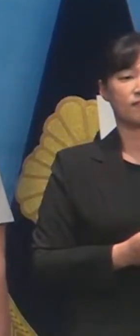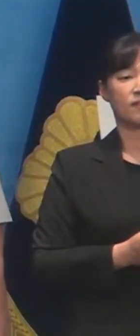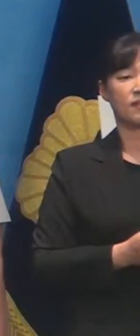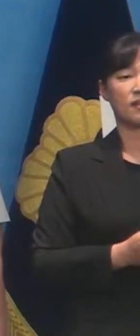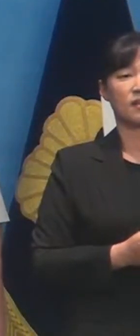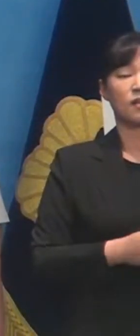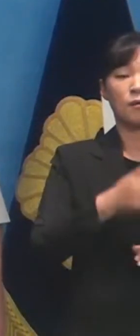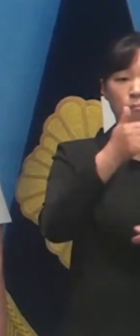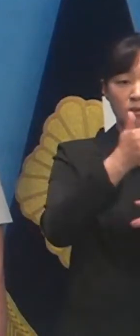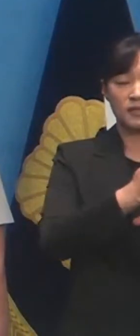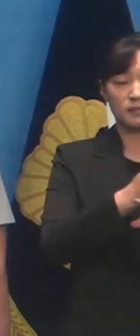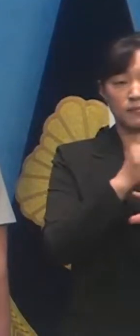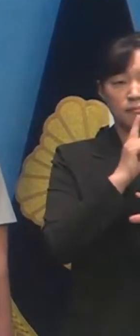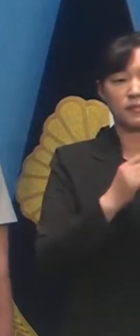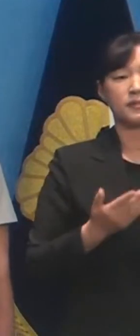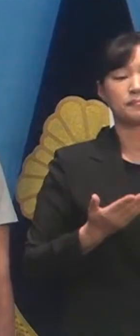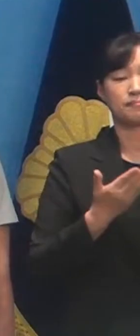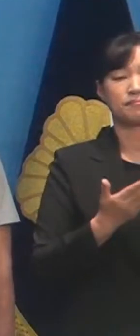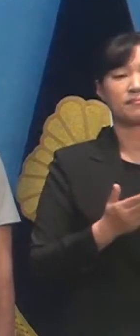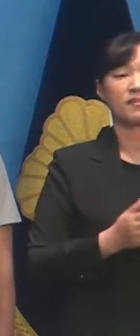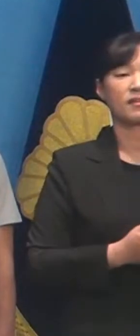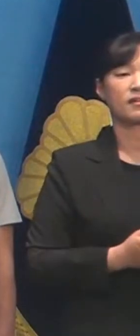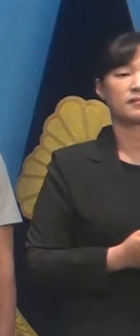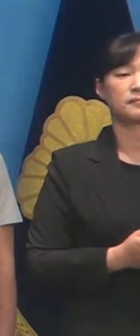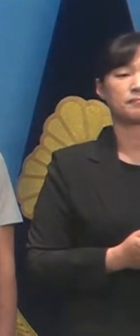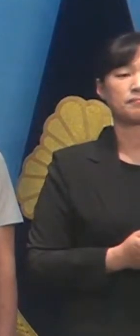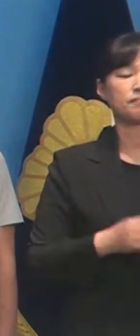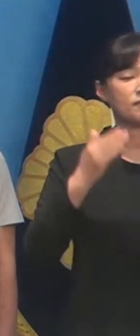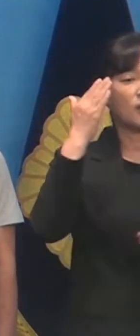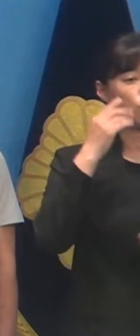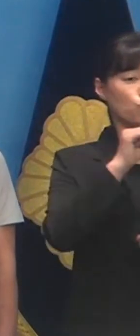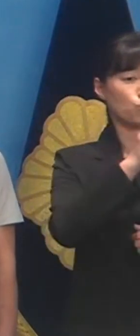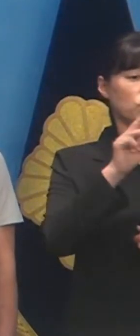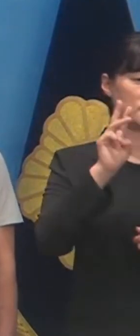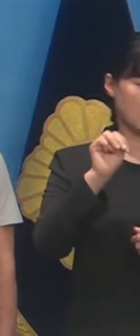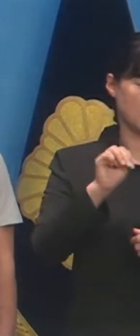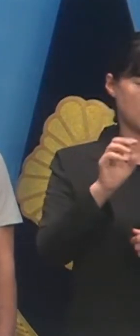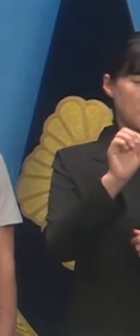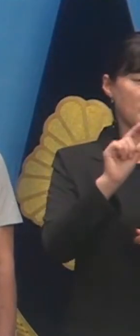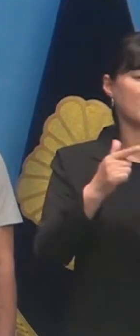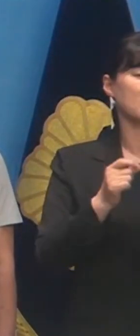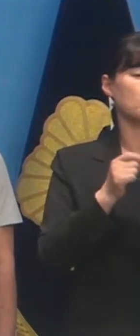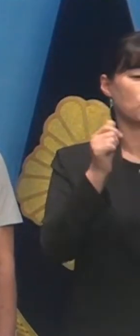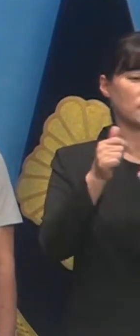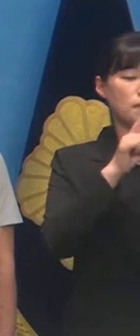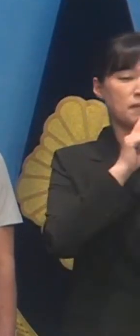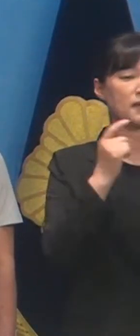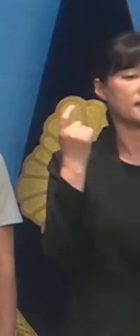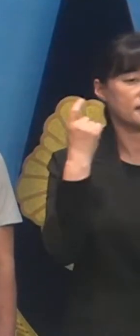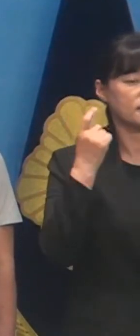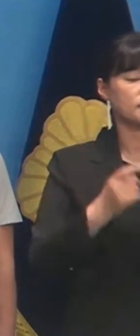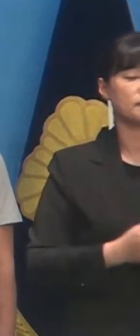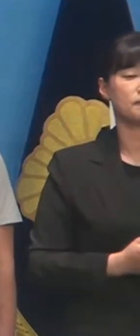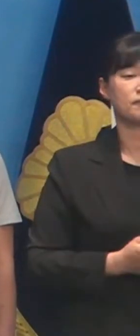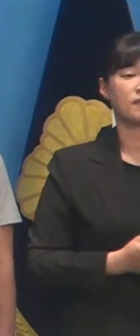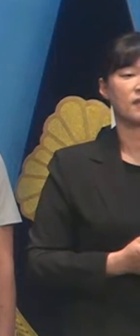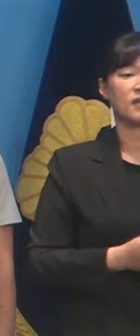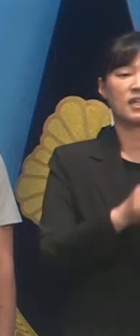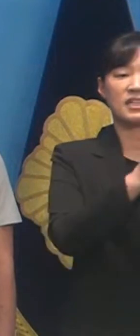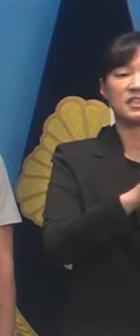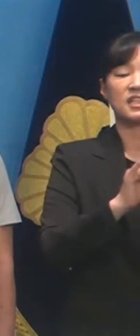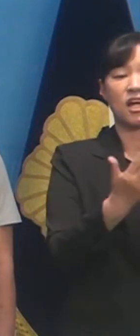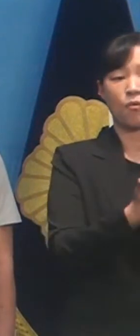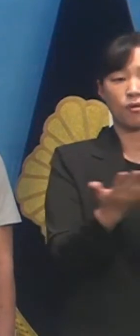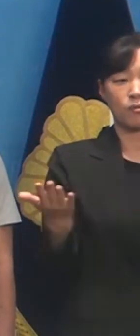네, 마지막 발언은 전국 금속노조 당사자시죠. 한국제임 안규백 부장님 말씀 듣도록 하겠습니다.